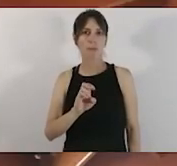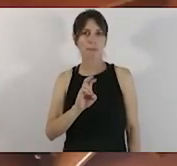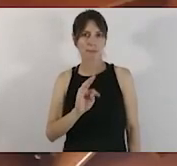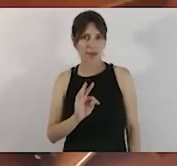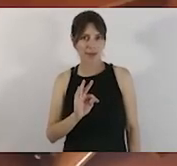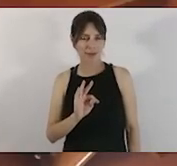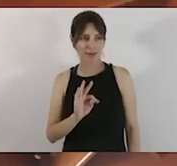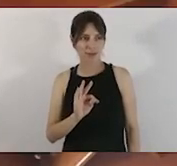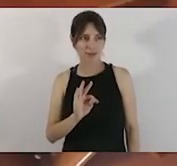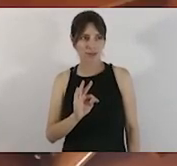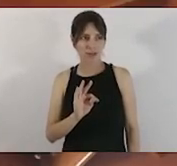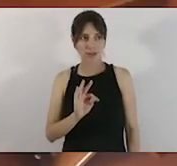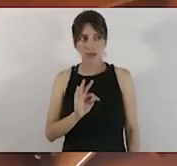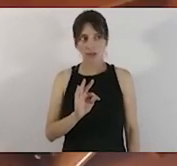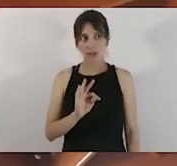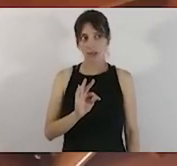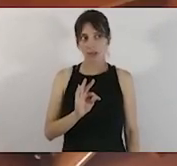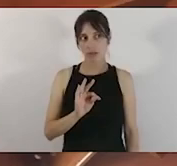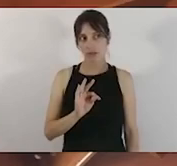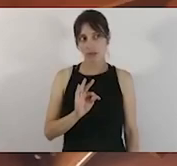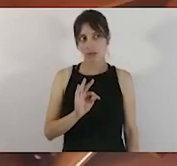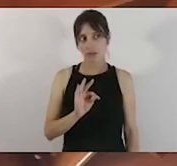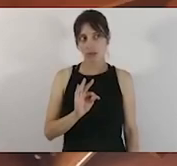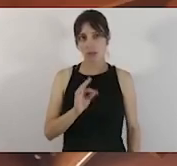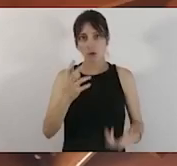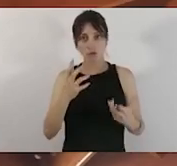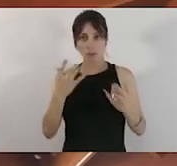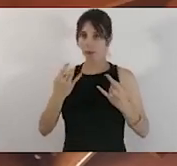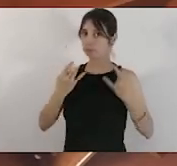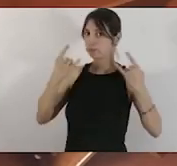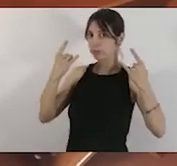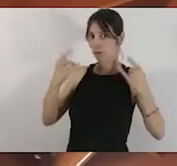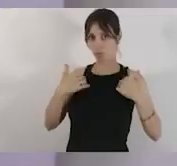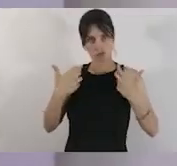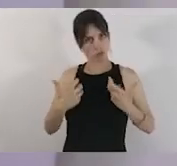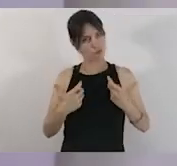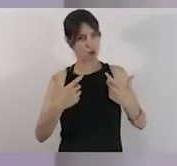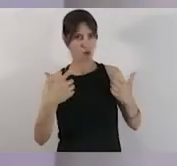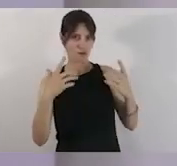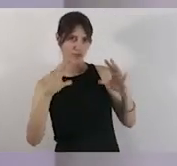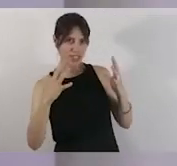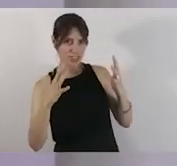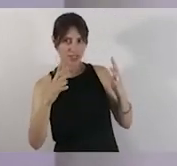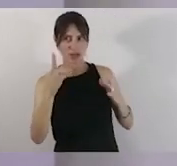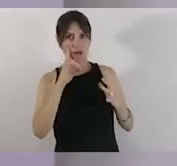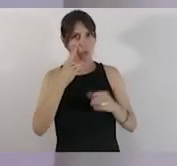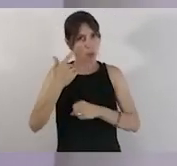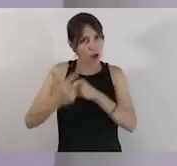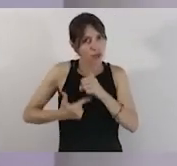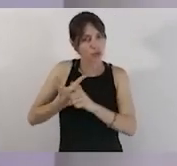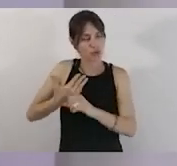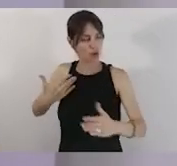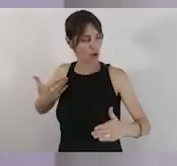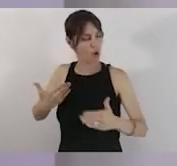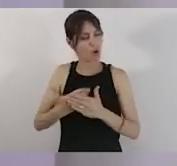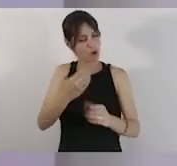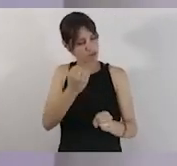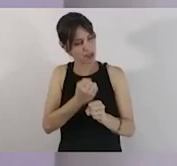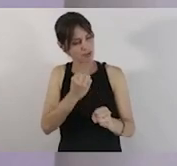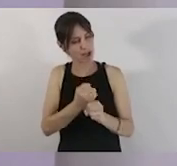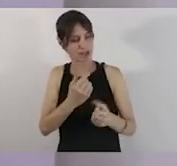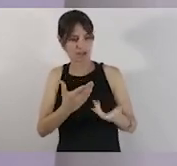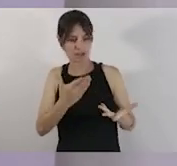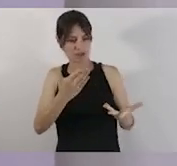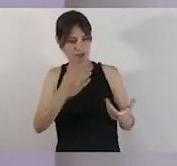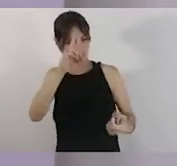trop ne veut pas assez se mettre en avant, je la félicite parce qu'on a pris notre bâton de pèlerin il y a maintenant deux ans sur cette question des jeunes de Saint-Lambert, quand même,